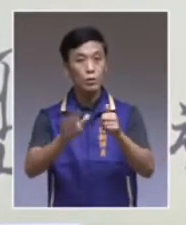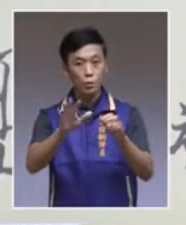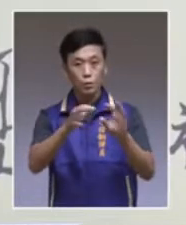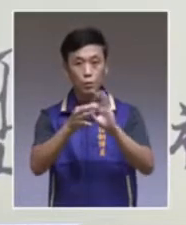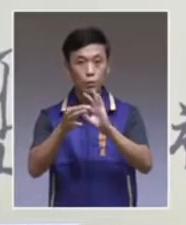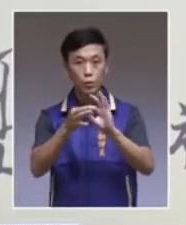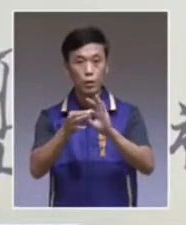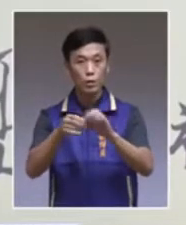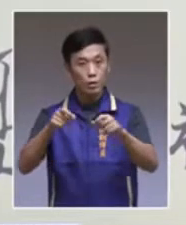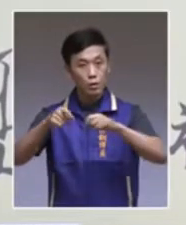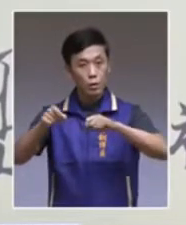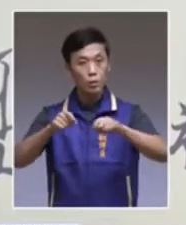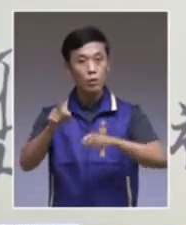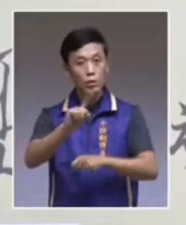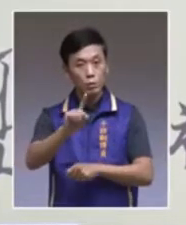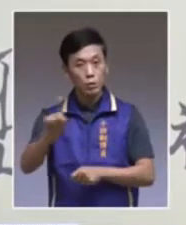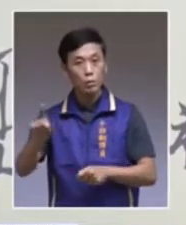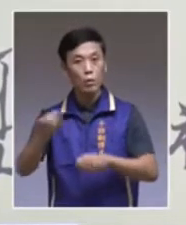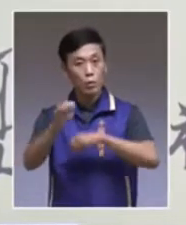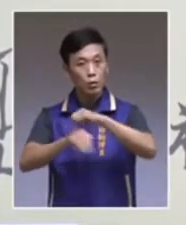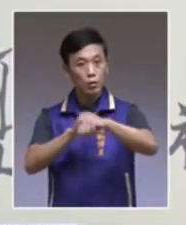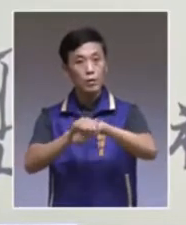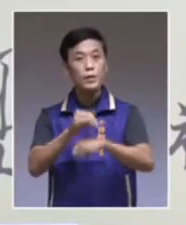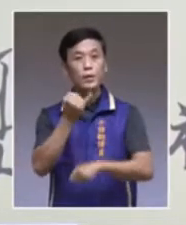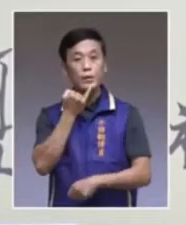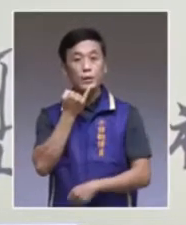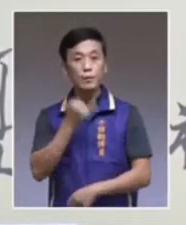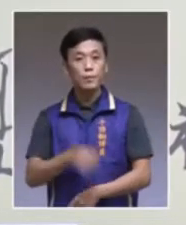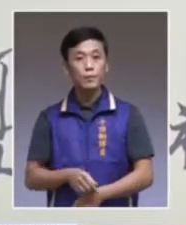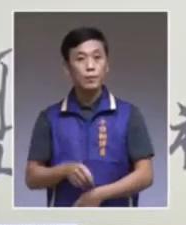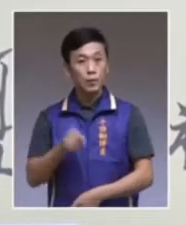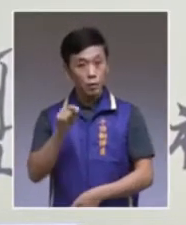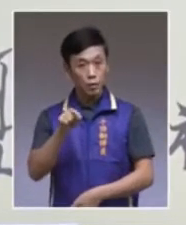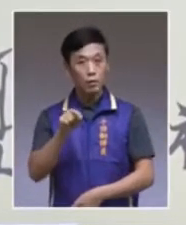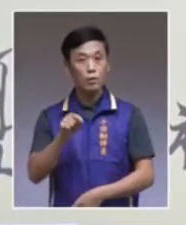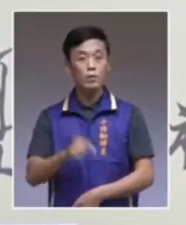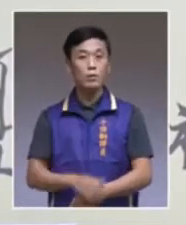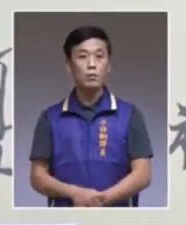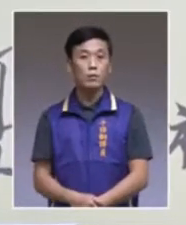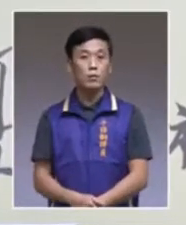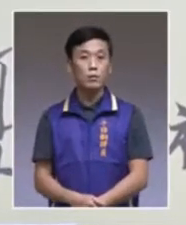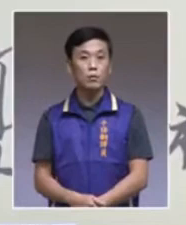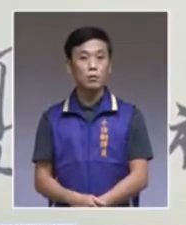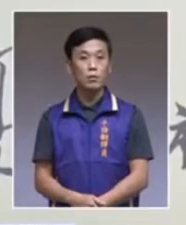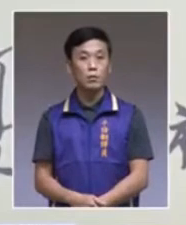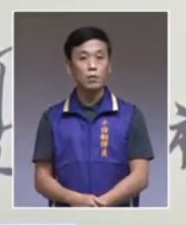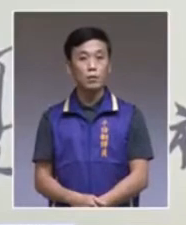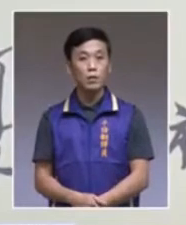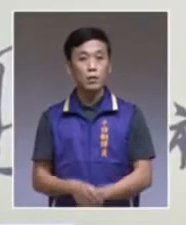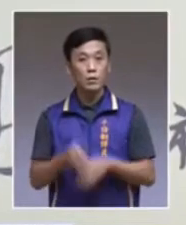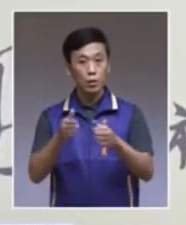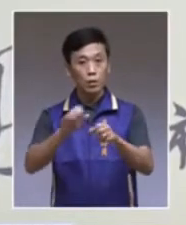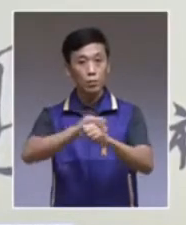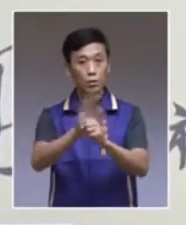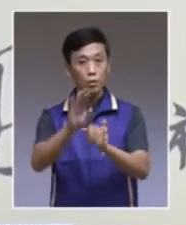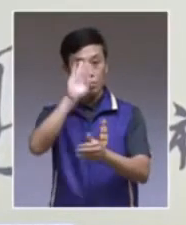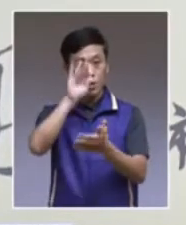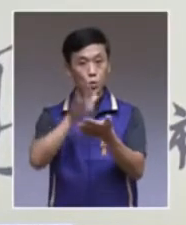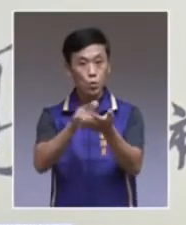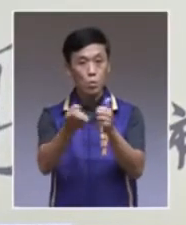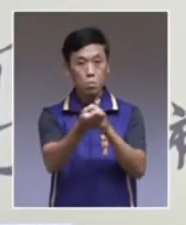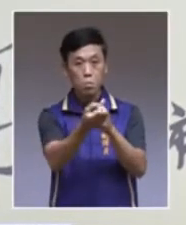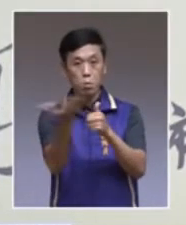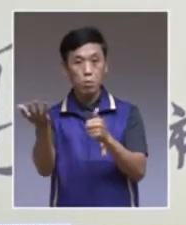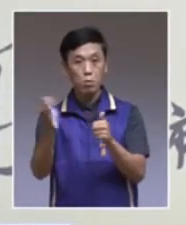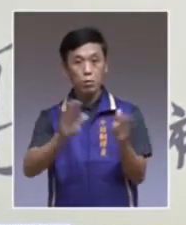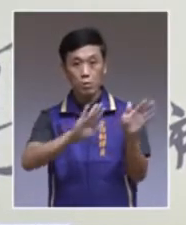的这个措施能够落实。那我想这个也不仅说对于COVID-19 的传播其